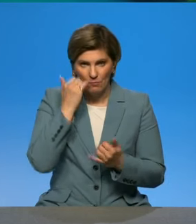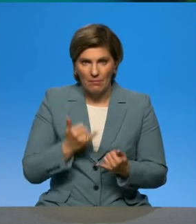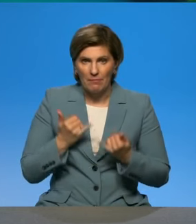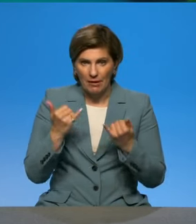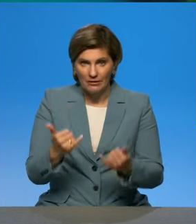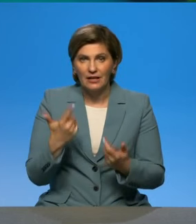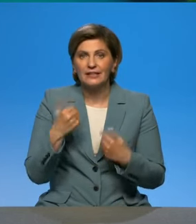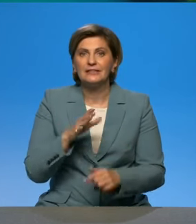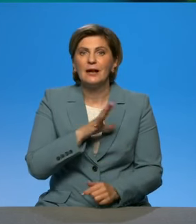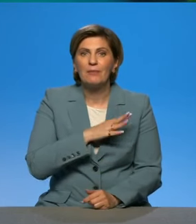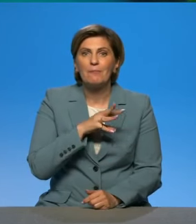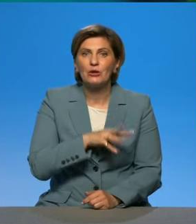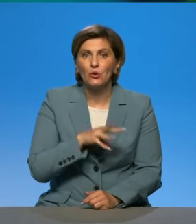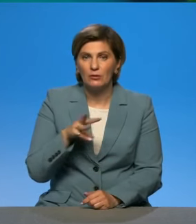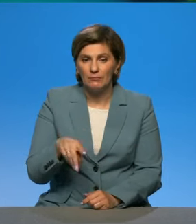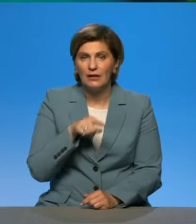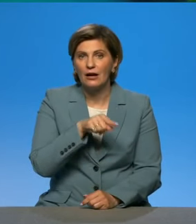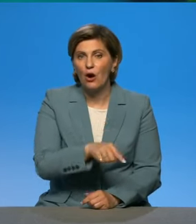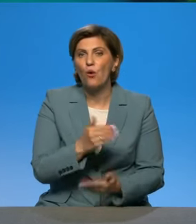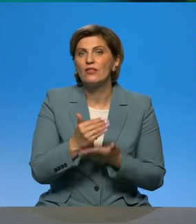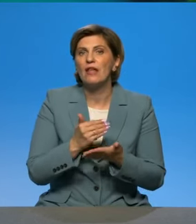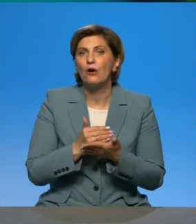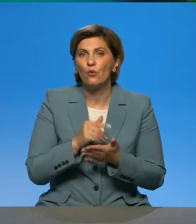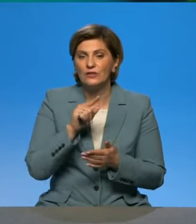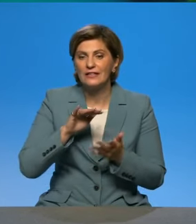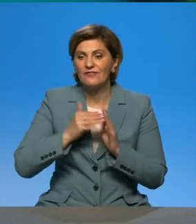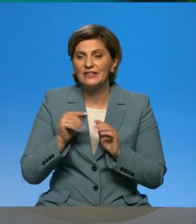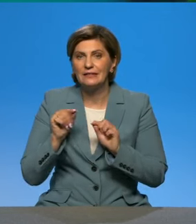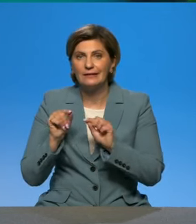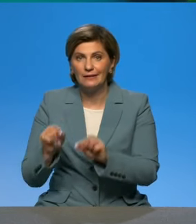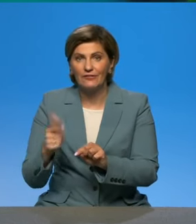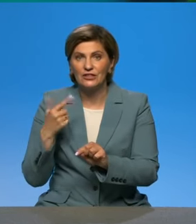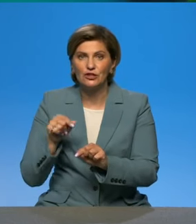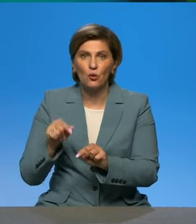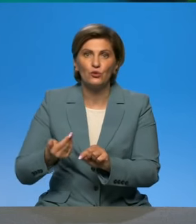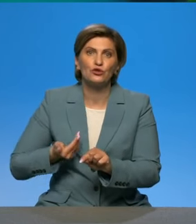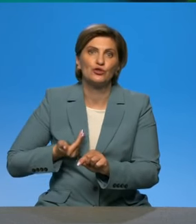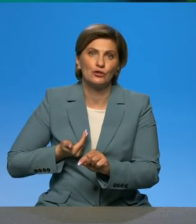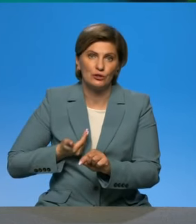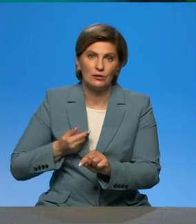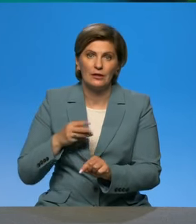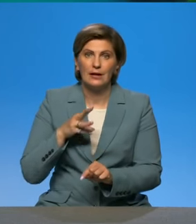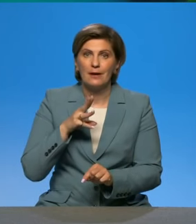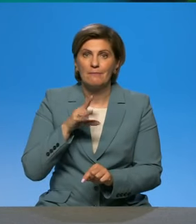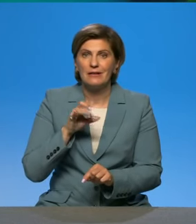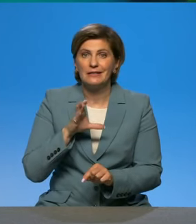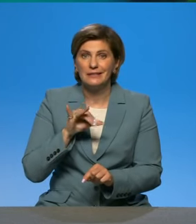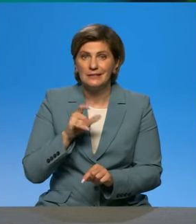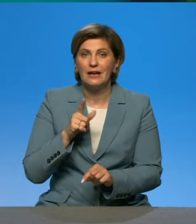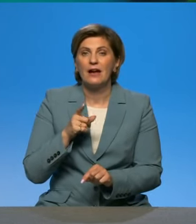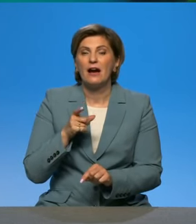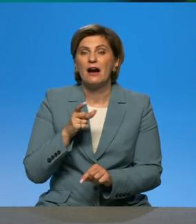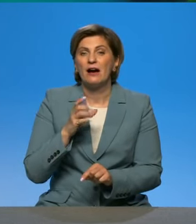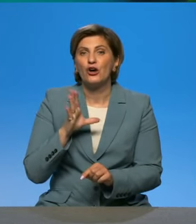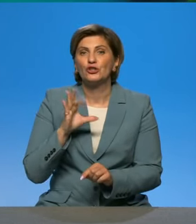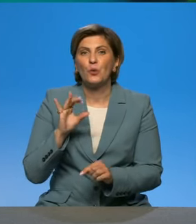был Мику Хамаклай. Он прямо находится в той деревне, где он и проживал, на том мысе Гарагасе, мыс Уединения.